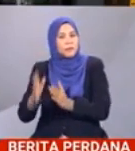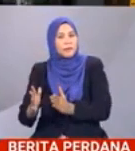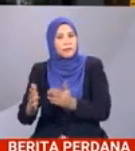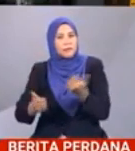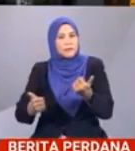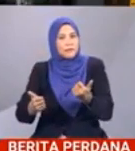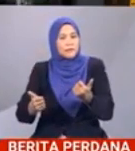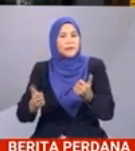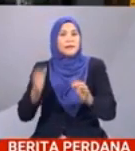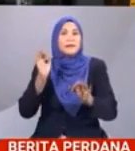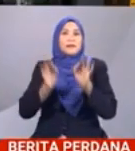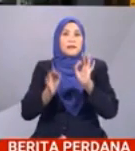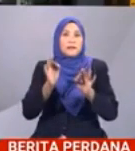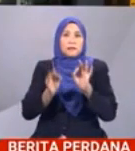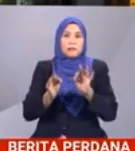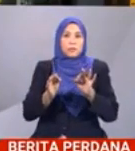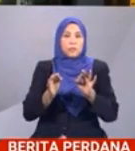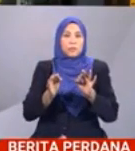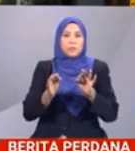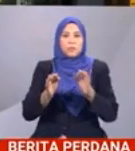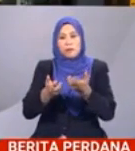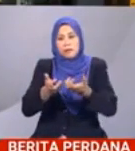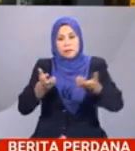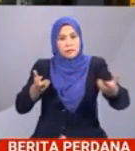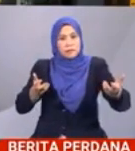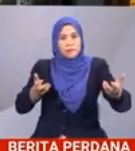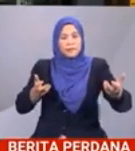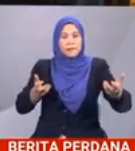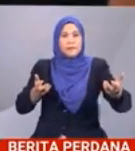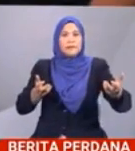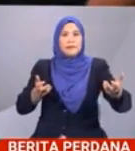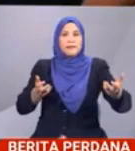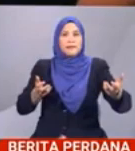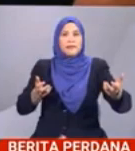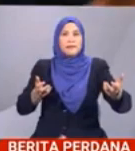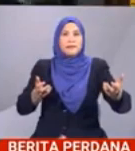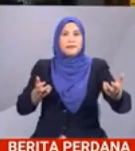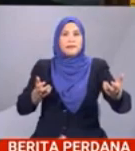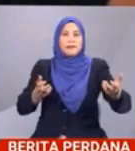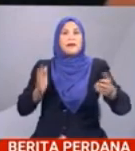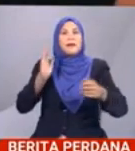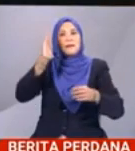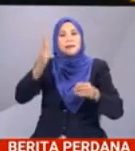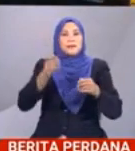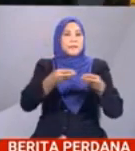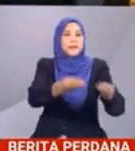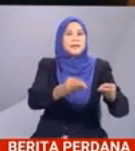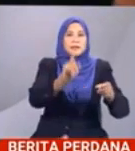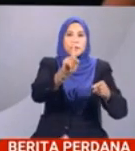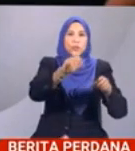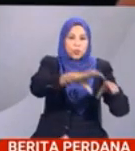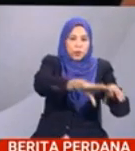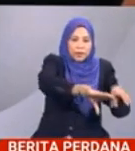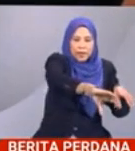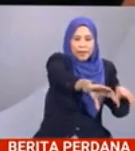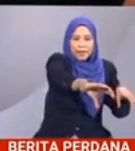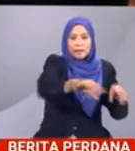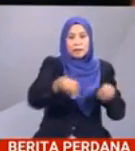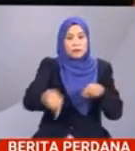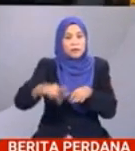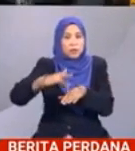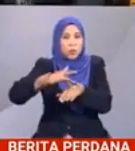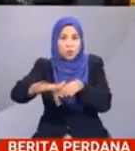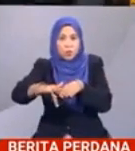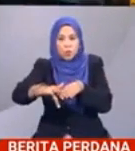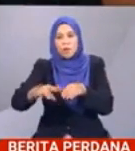So kalau yang tu tak sama kumpulan, mungkin kita akan bagi satu lane, yang satu lane tu kosong, yang sebelah tu kita bagi.